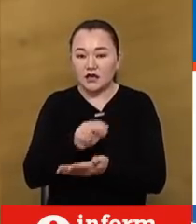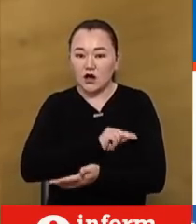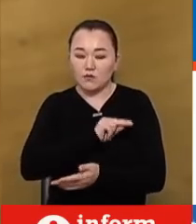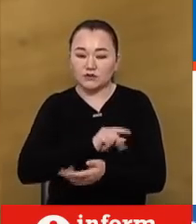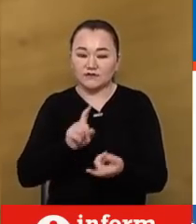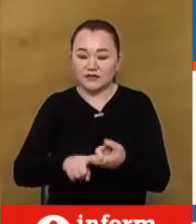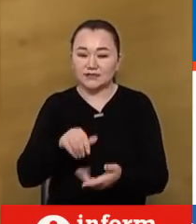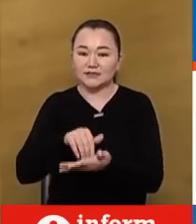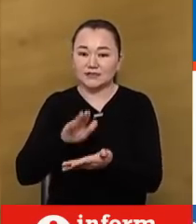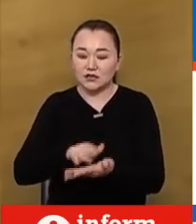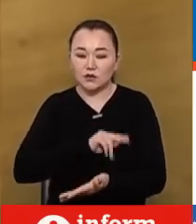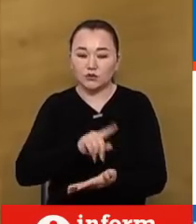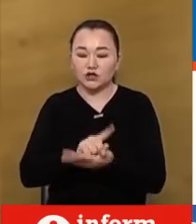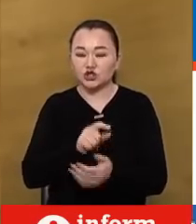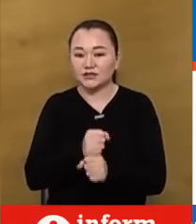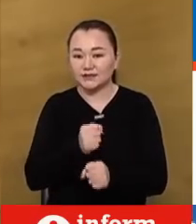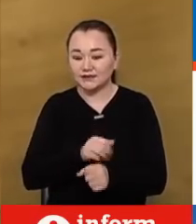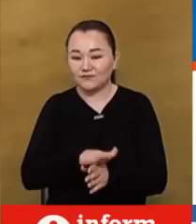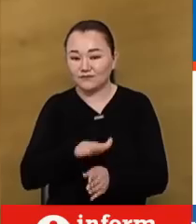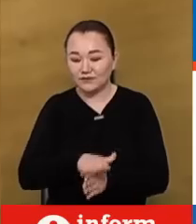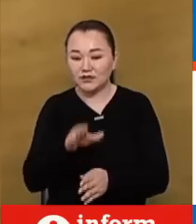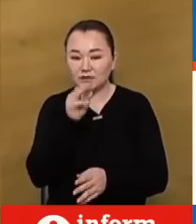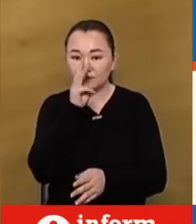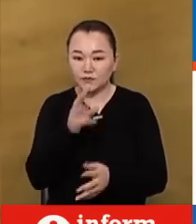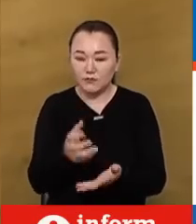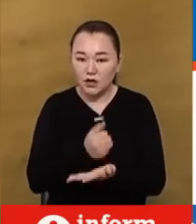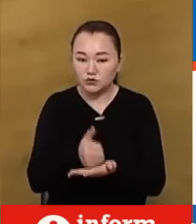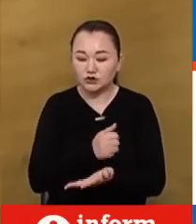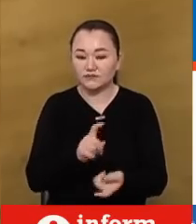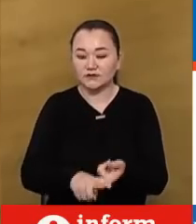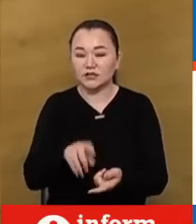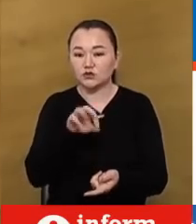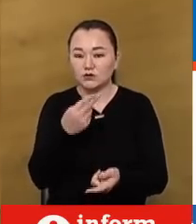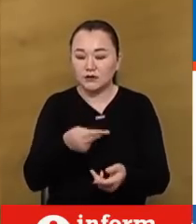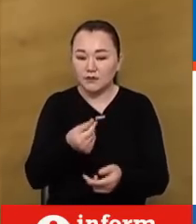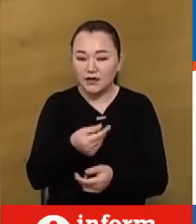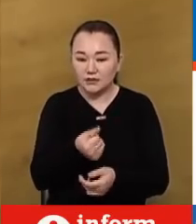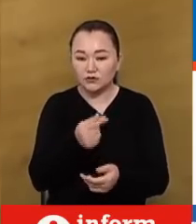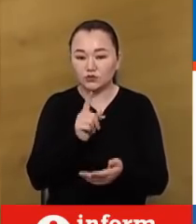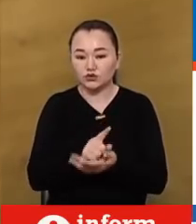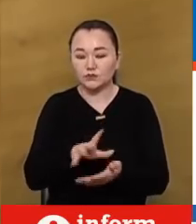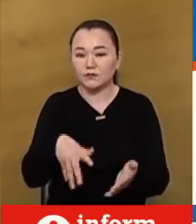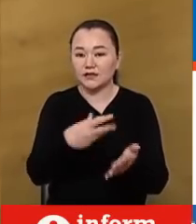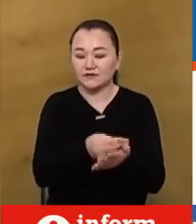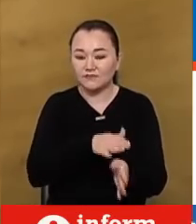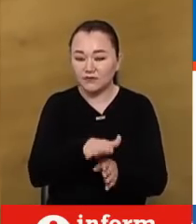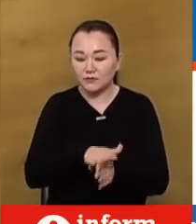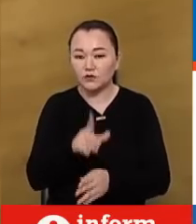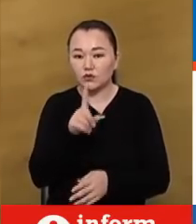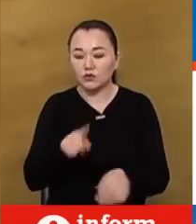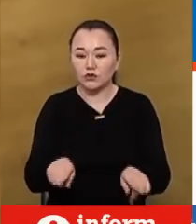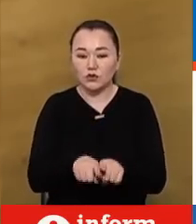ретінде тіркеліп жұмыс жасау керек және тиісті табыс салығын сонымен қатар әлеуметтік төлемдерді төлеуі керек. Дегенмен де